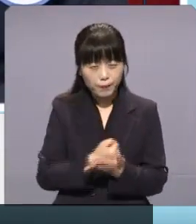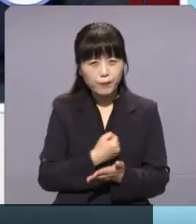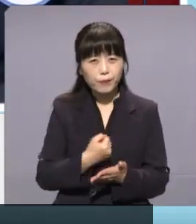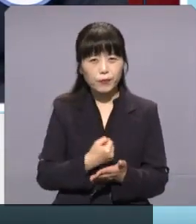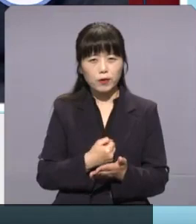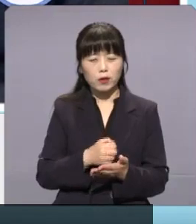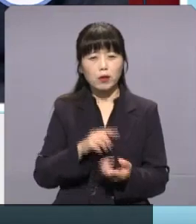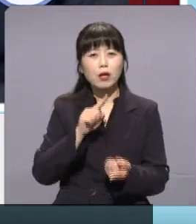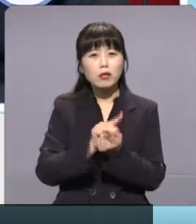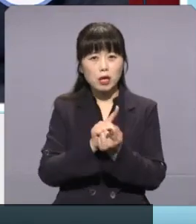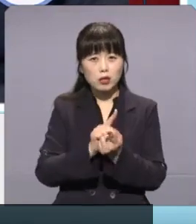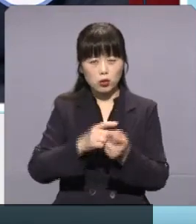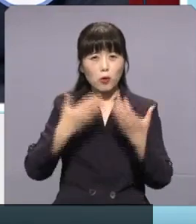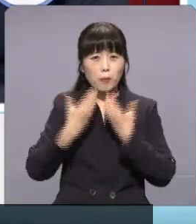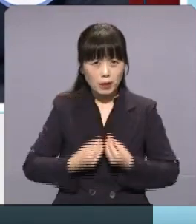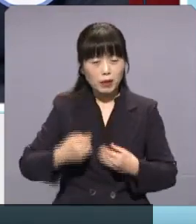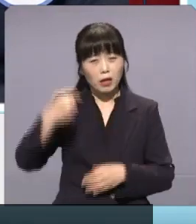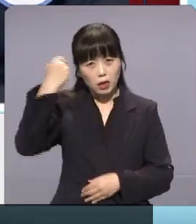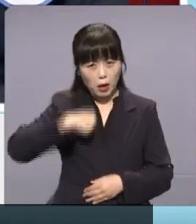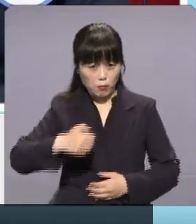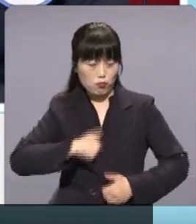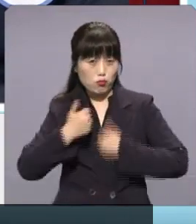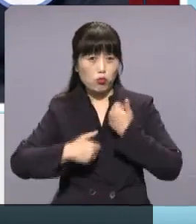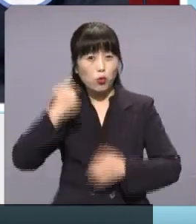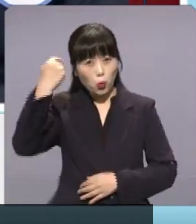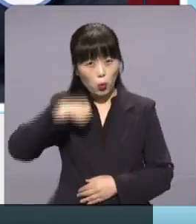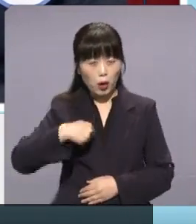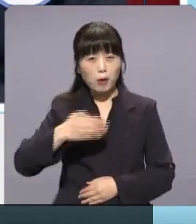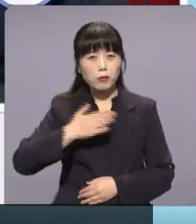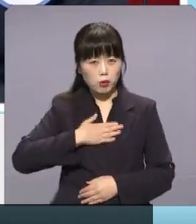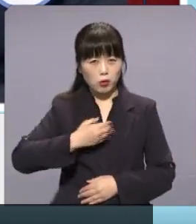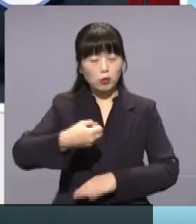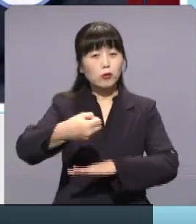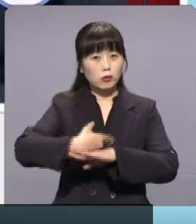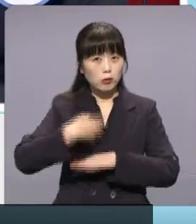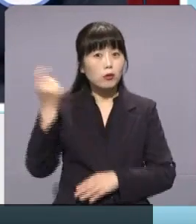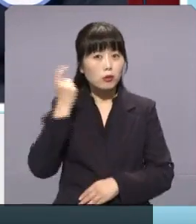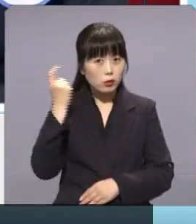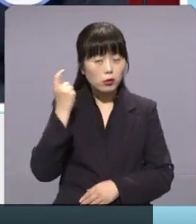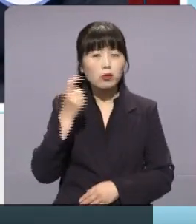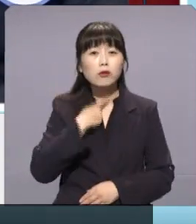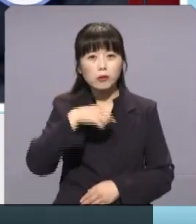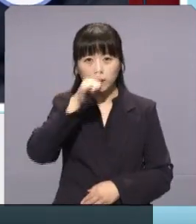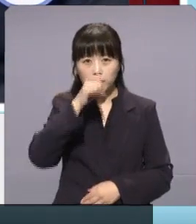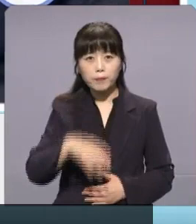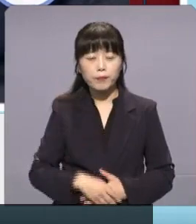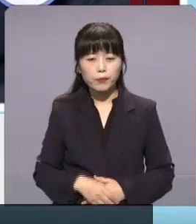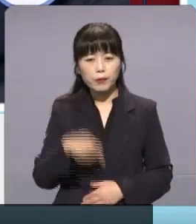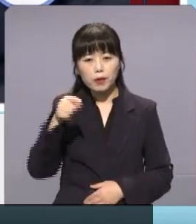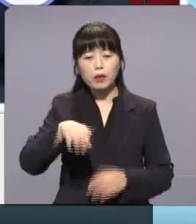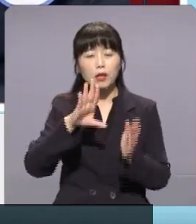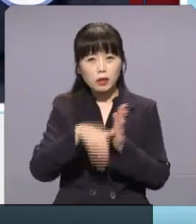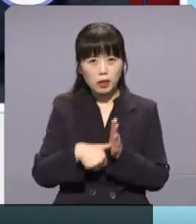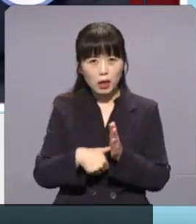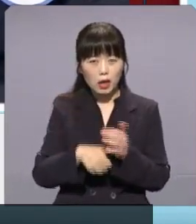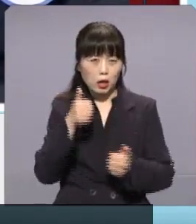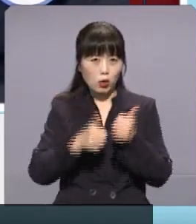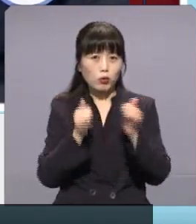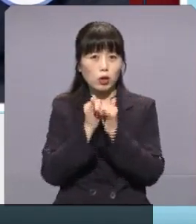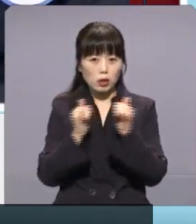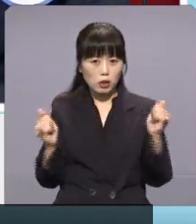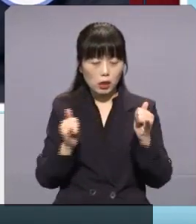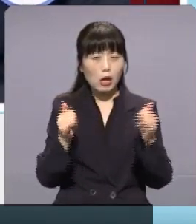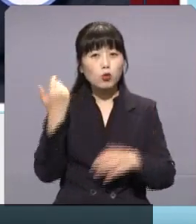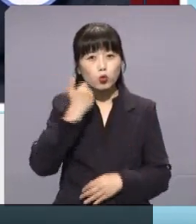상대 박탈감이라고 해야 될까요? 또 분노감이나 이런 것들은 제가 전해들은 바는 있어요. 그러니까 당시에 경쟁자라고 할 수